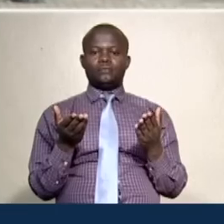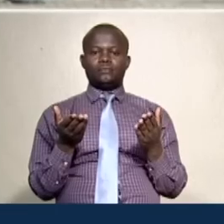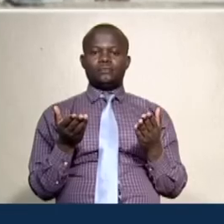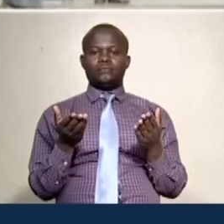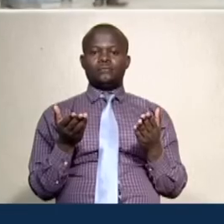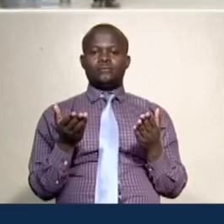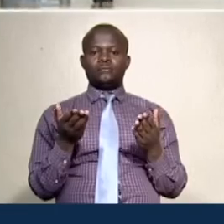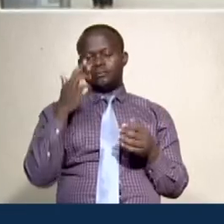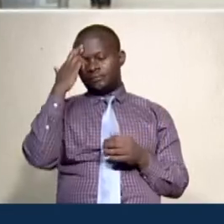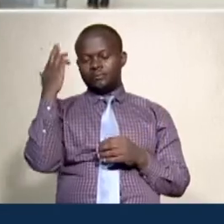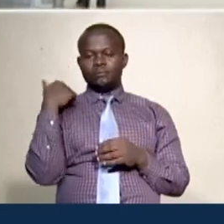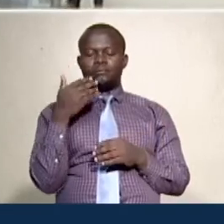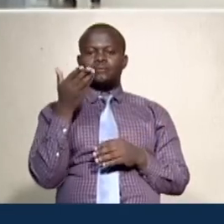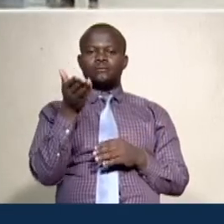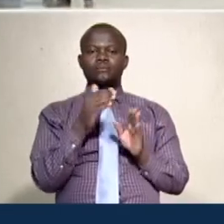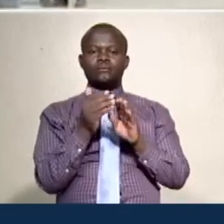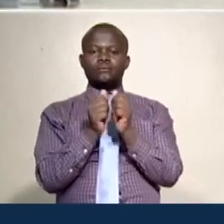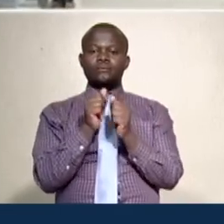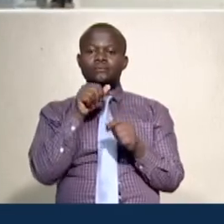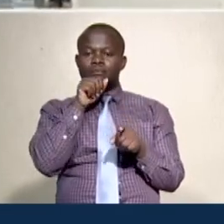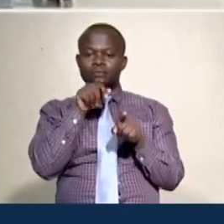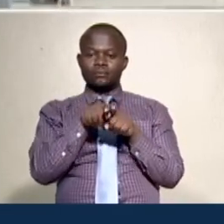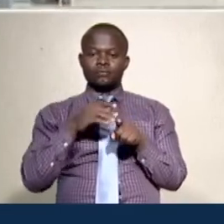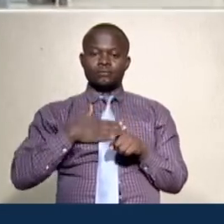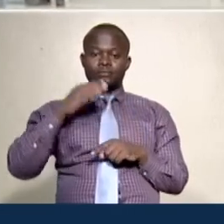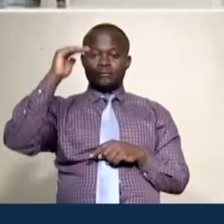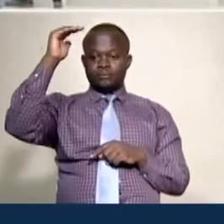hari uwo munsi yapfanye na mukuru wanjye